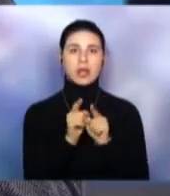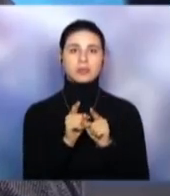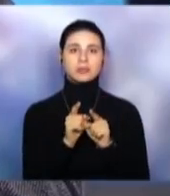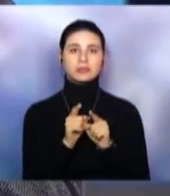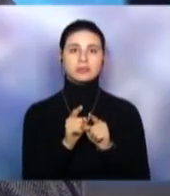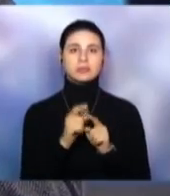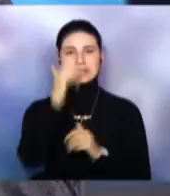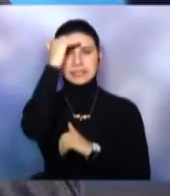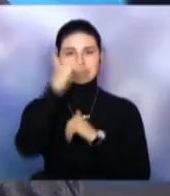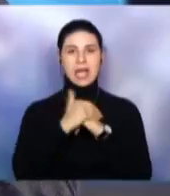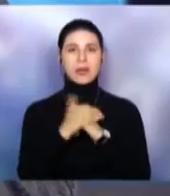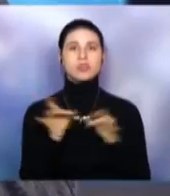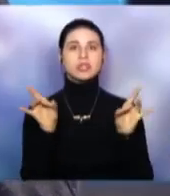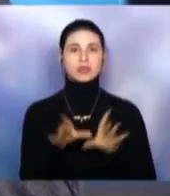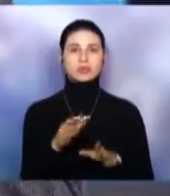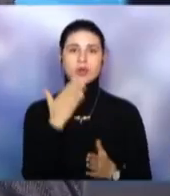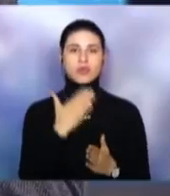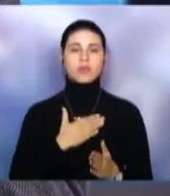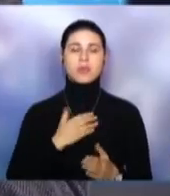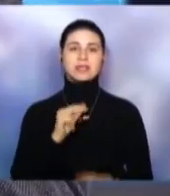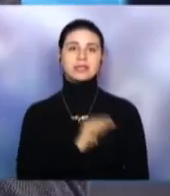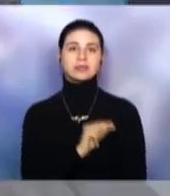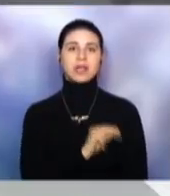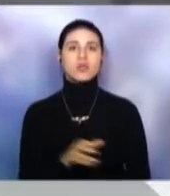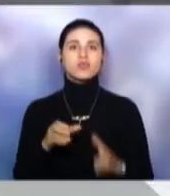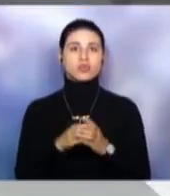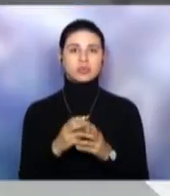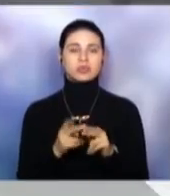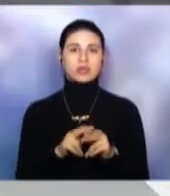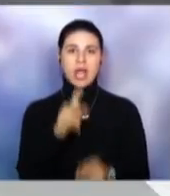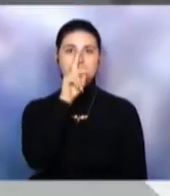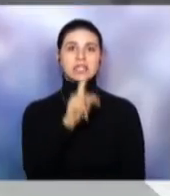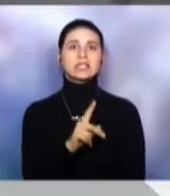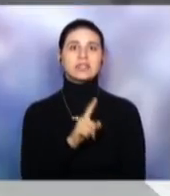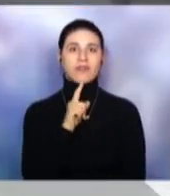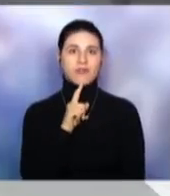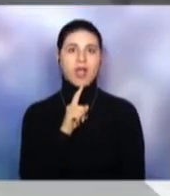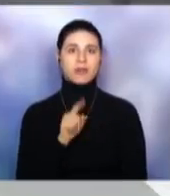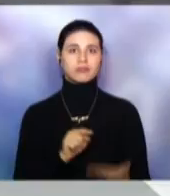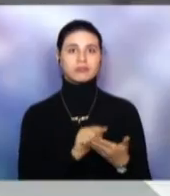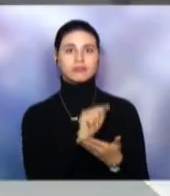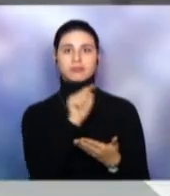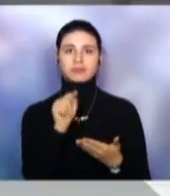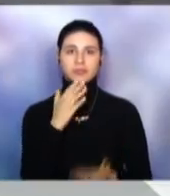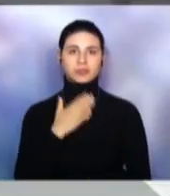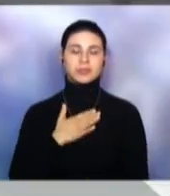კორპორაციულ საღამოებსაც მივიღებთ, ლამის თვემდე გრძელდება ეს მარათონი. მე გეტყვით ერთ